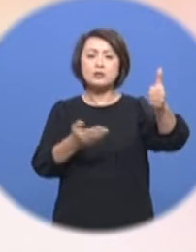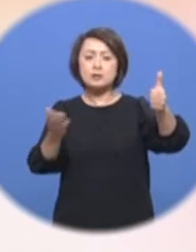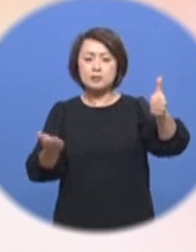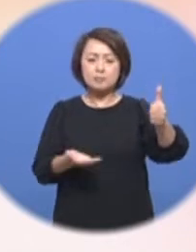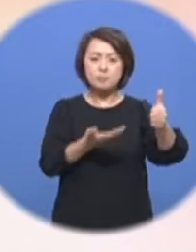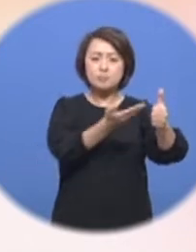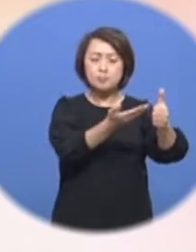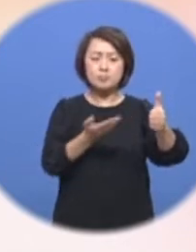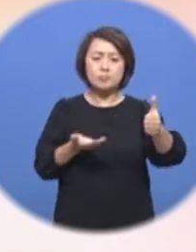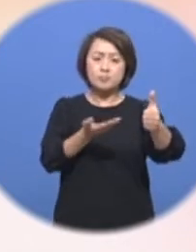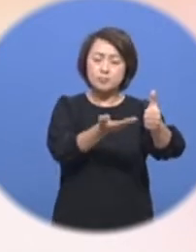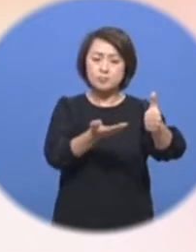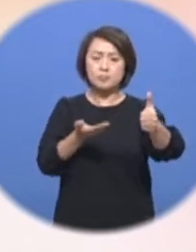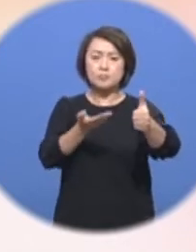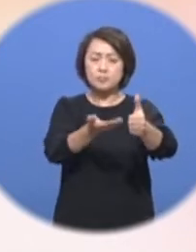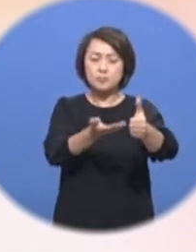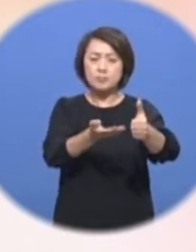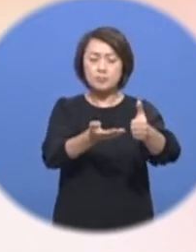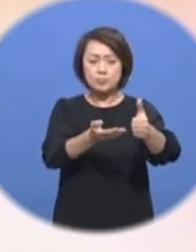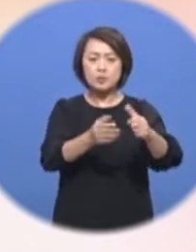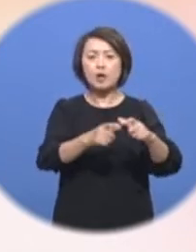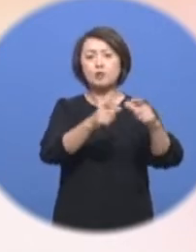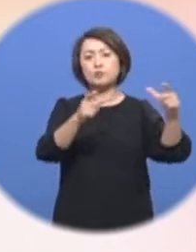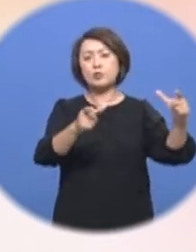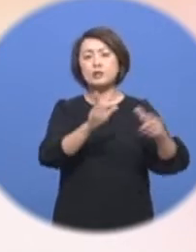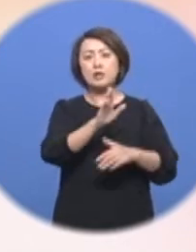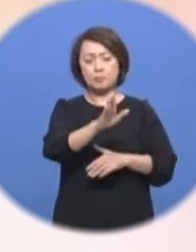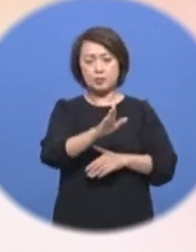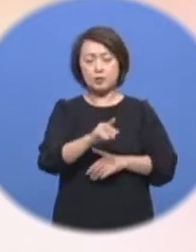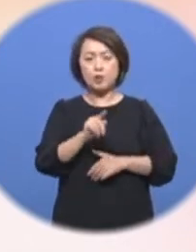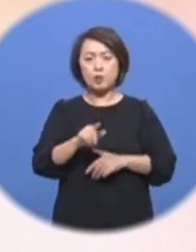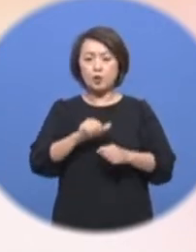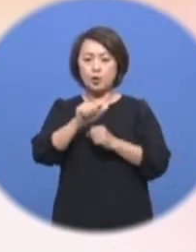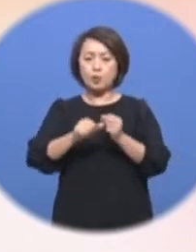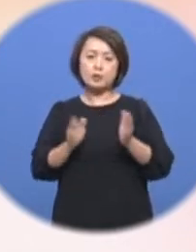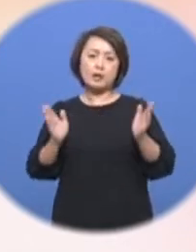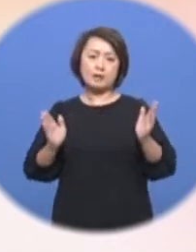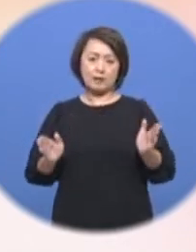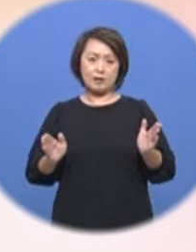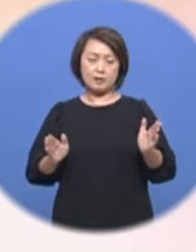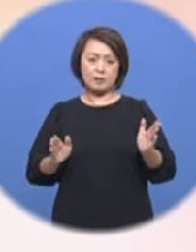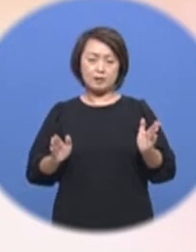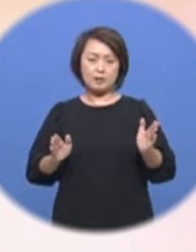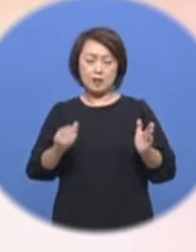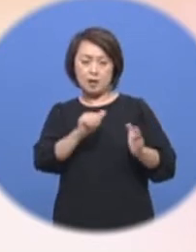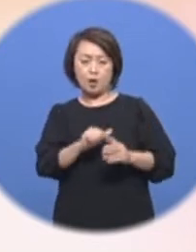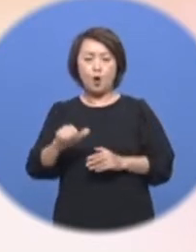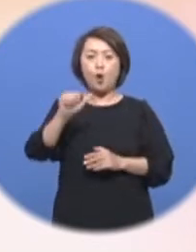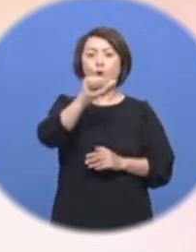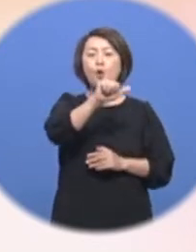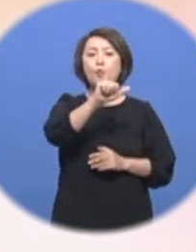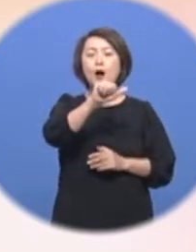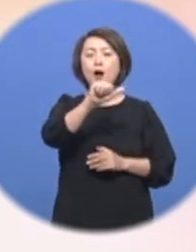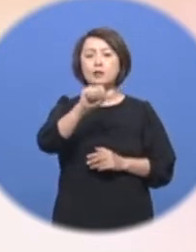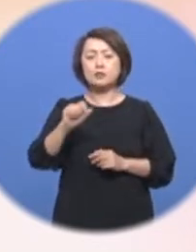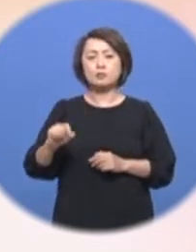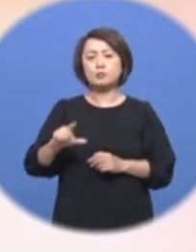譲られる犬や猫が増えています。この5年間で約5倍にもなっています